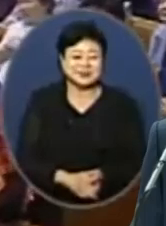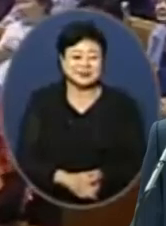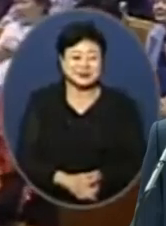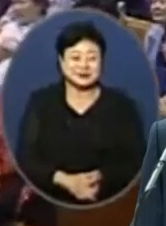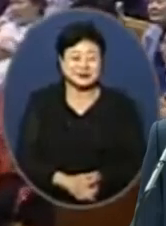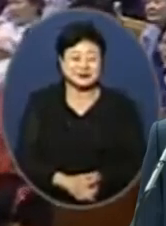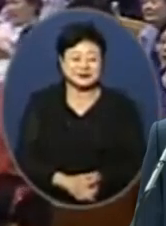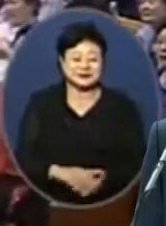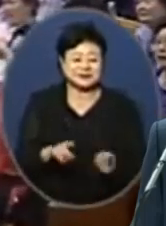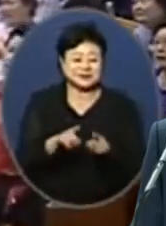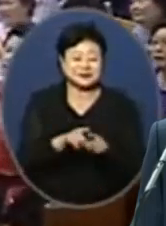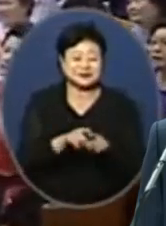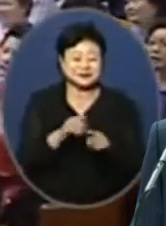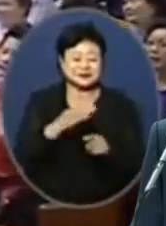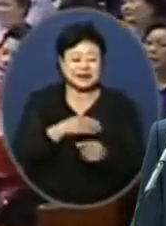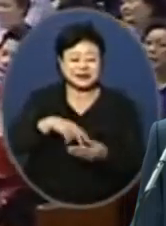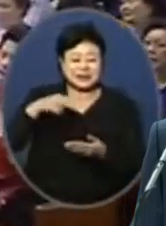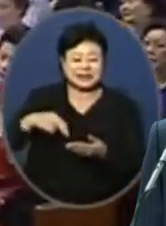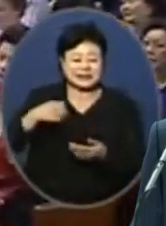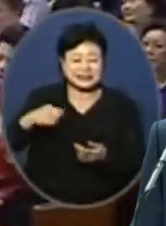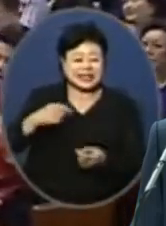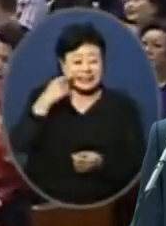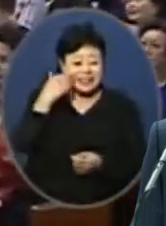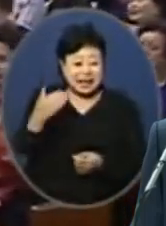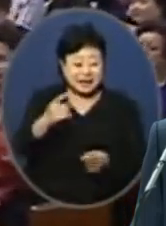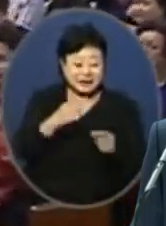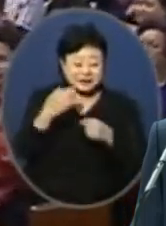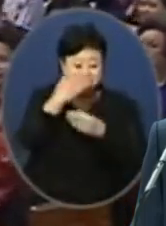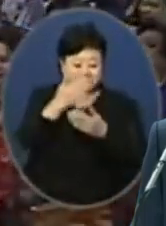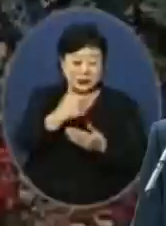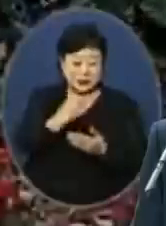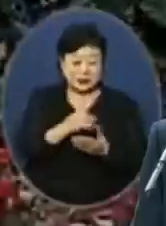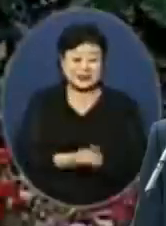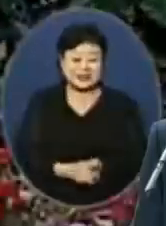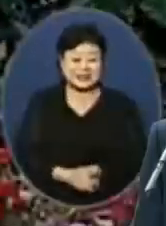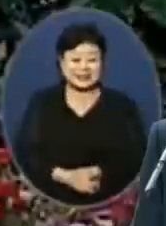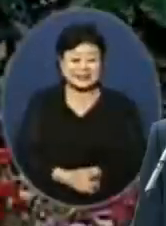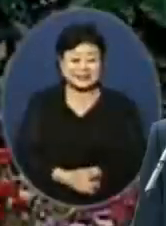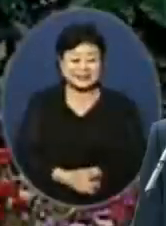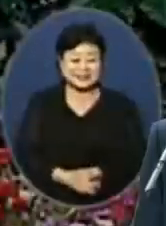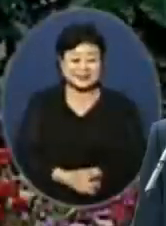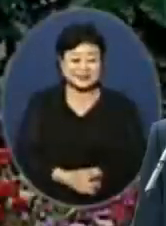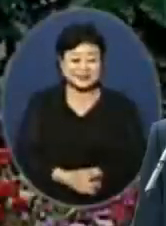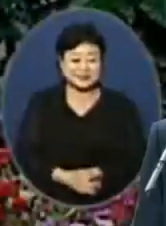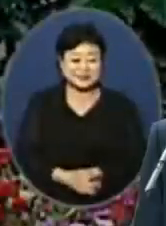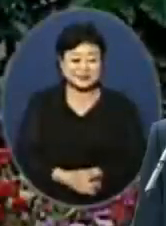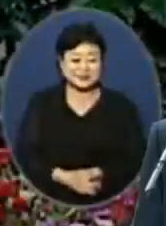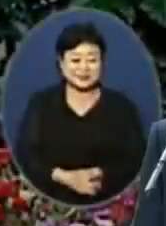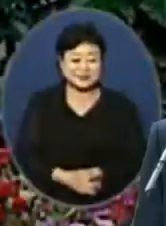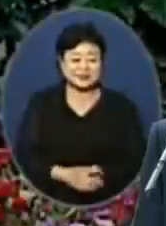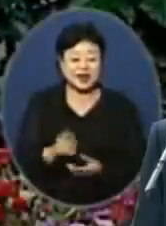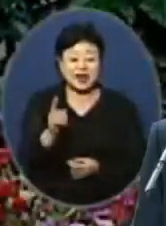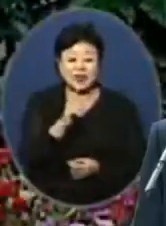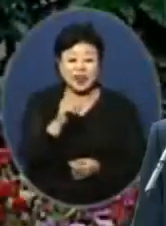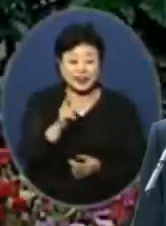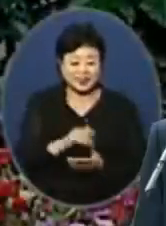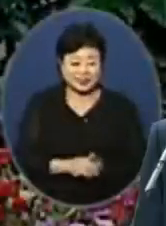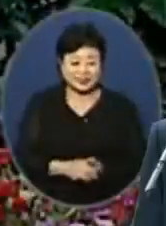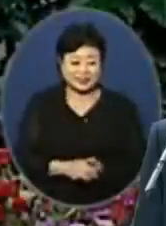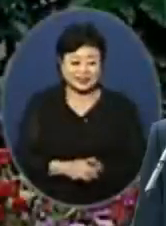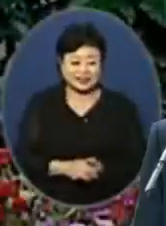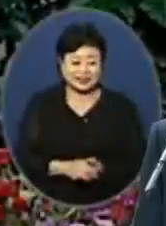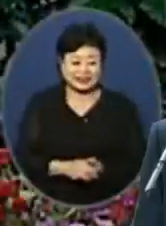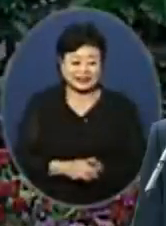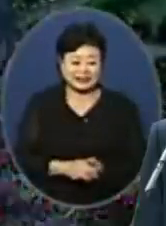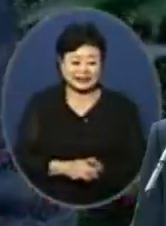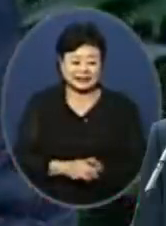오늘 저는 여러분과 함께 나도 당자인가 하는 제목으로 은혜를 나누겠습니다. 어떤